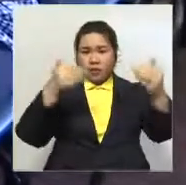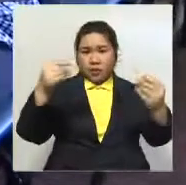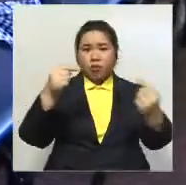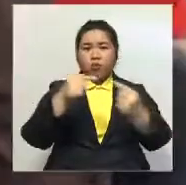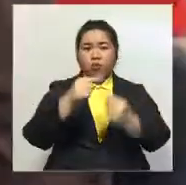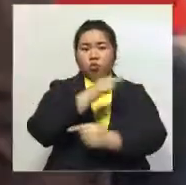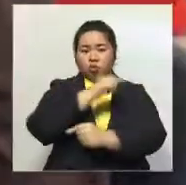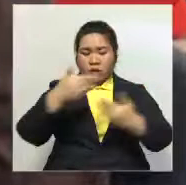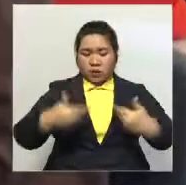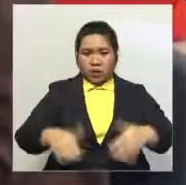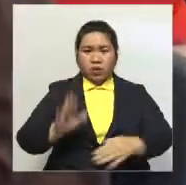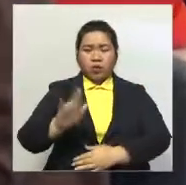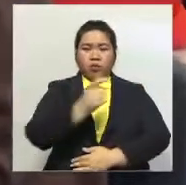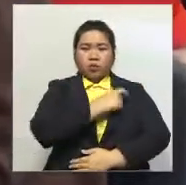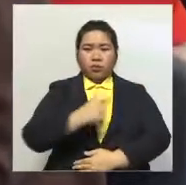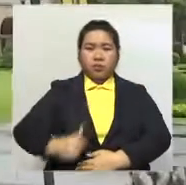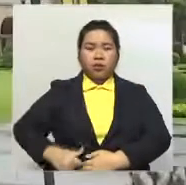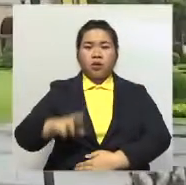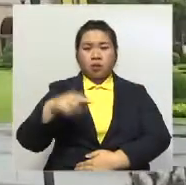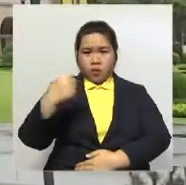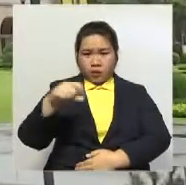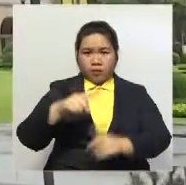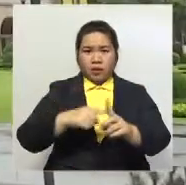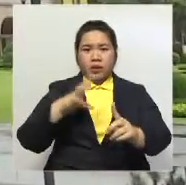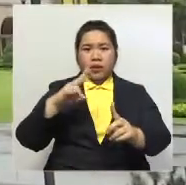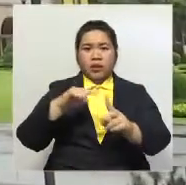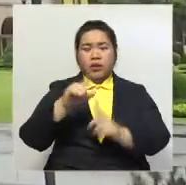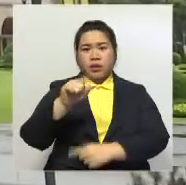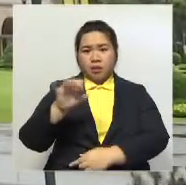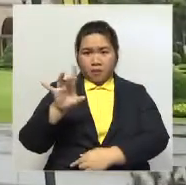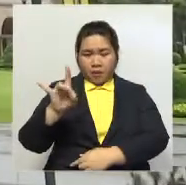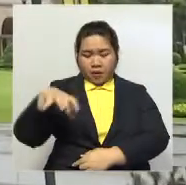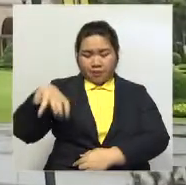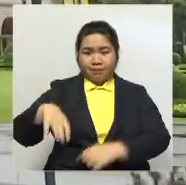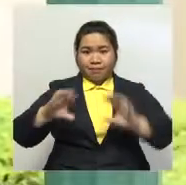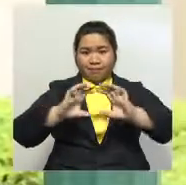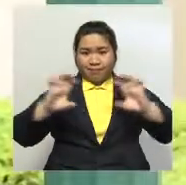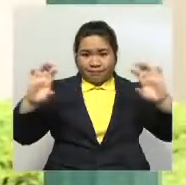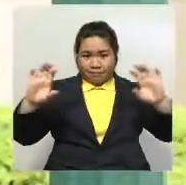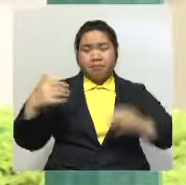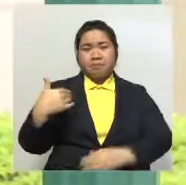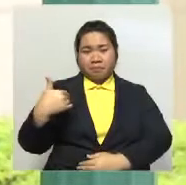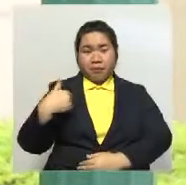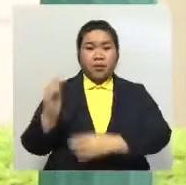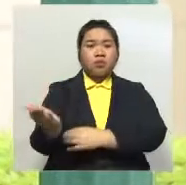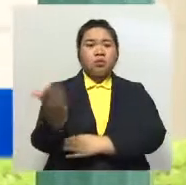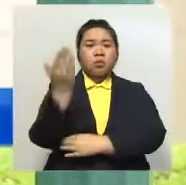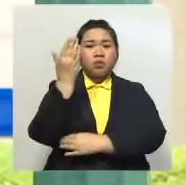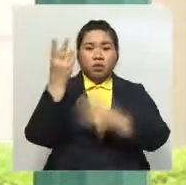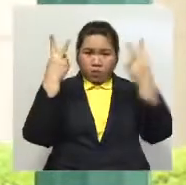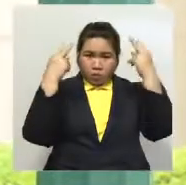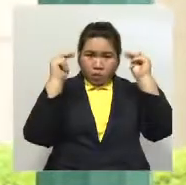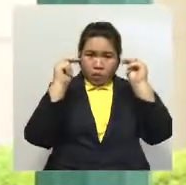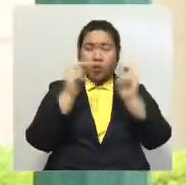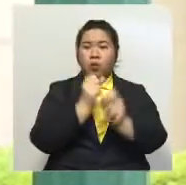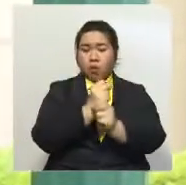พรรษาสมเด็จพระเจ้าอยู่หัว28กรกฎาคม2561ที่ทำเนียบรัฐบาลโดยช่วงเช้าพลเอกประยุทธ์จันทร์โอชานายกรัฐม